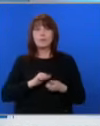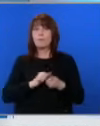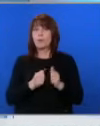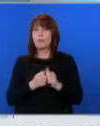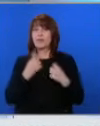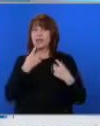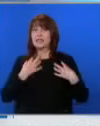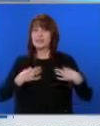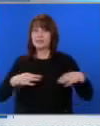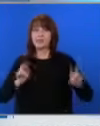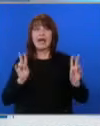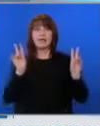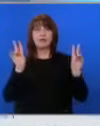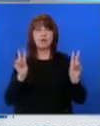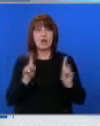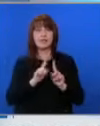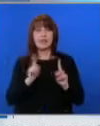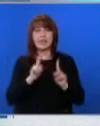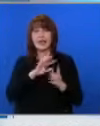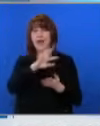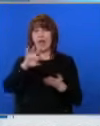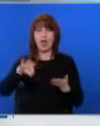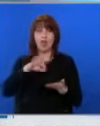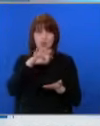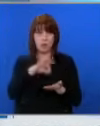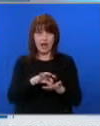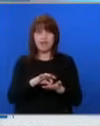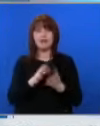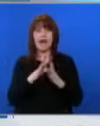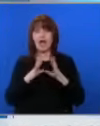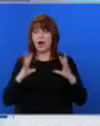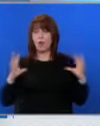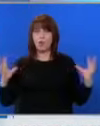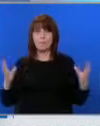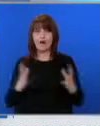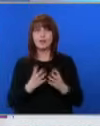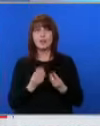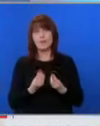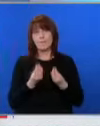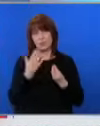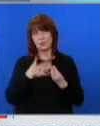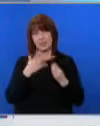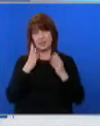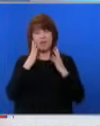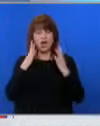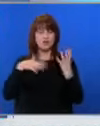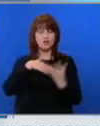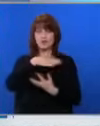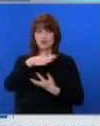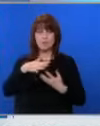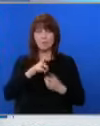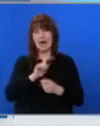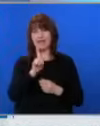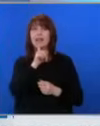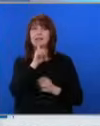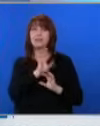Борбата за свобода и демокрация не е локална, а е глобална. По-добре е да има шумни дебати в парламента, а не тишина.